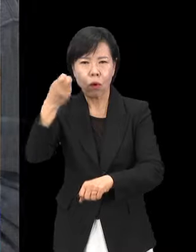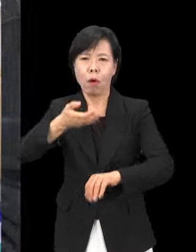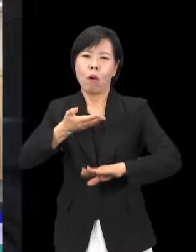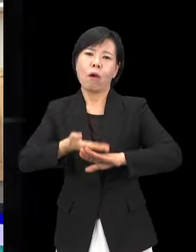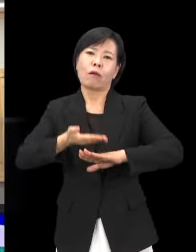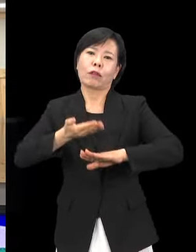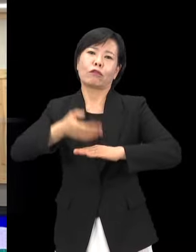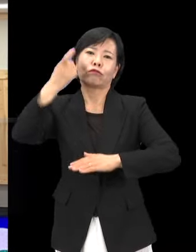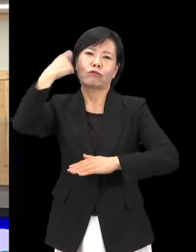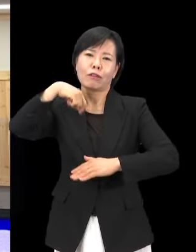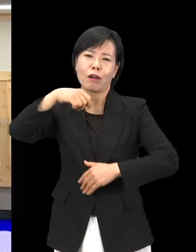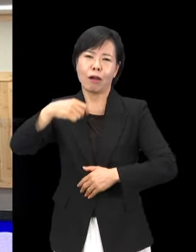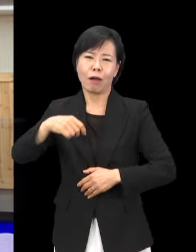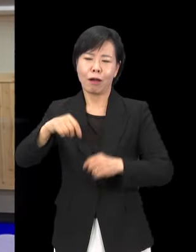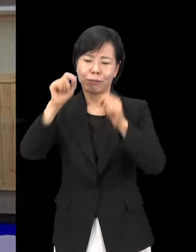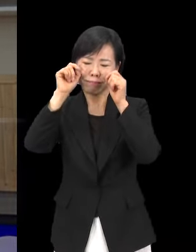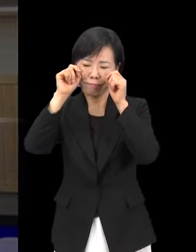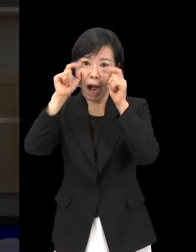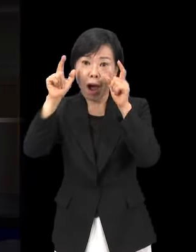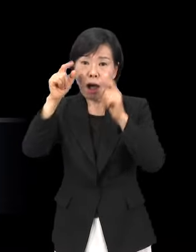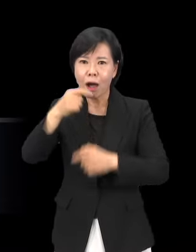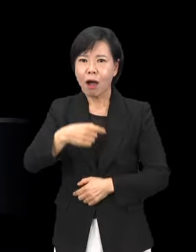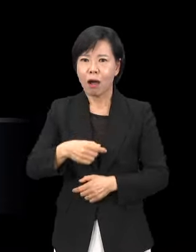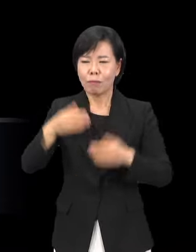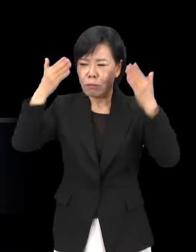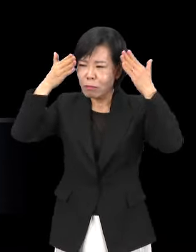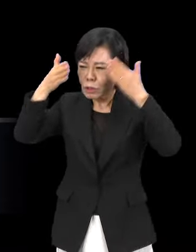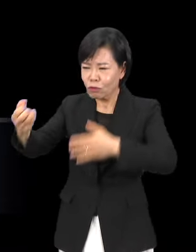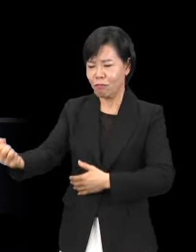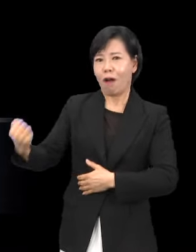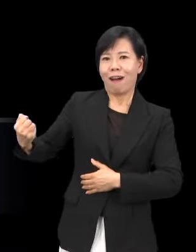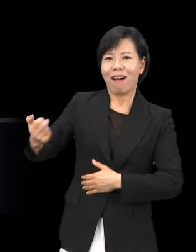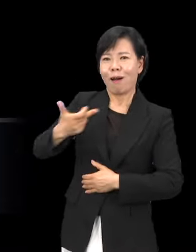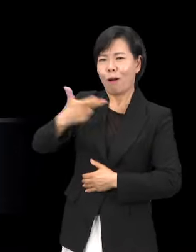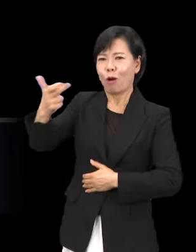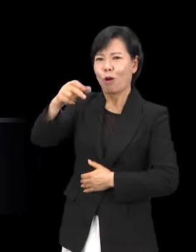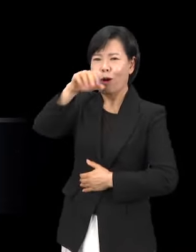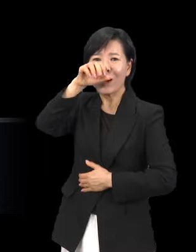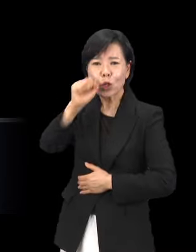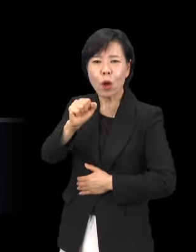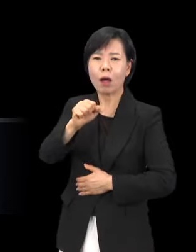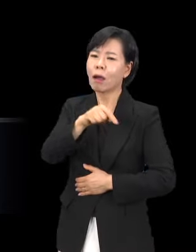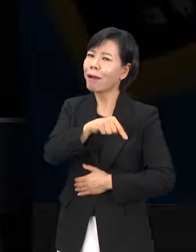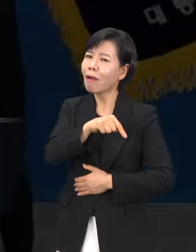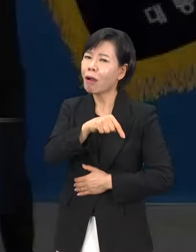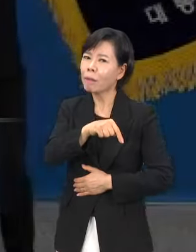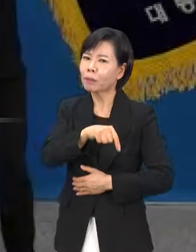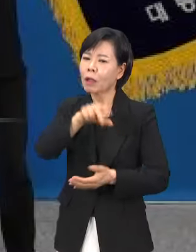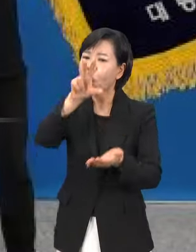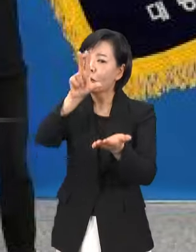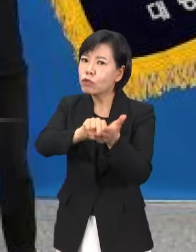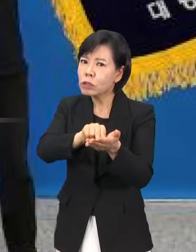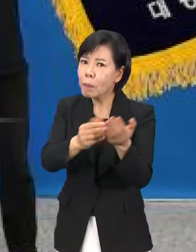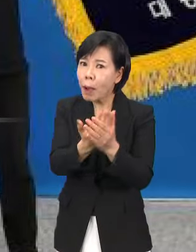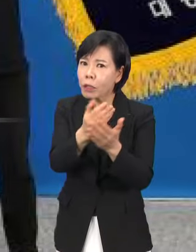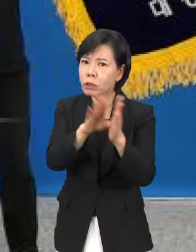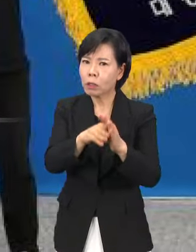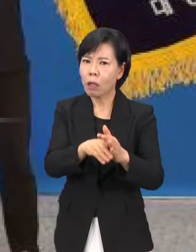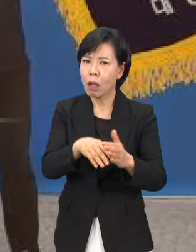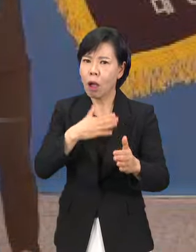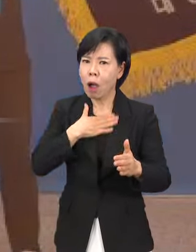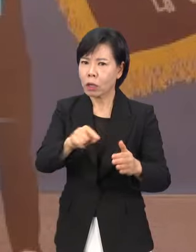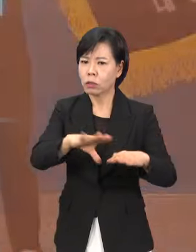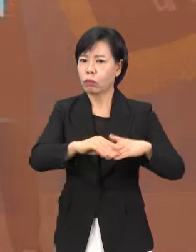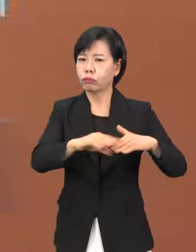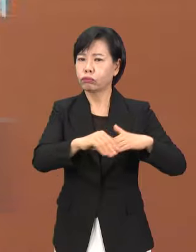되겠구나 다르다 영특하고 집중력도 굉장히 좋고 네. 지가 문제도 지가